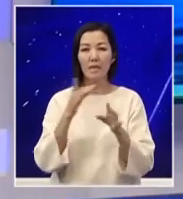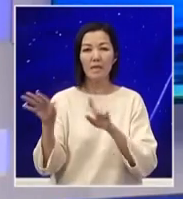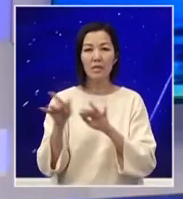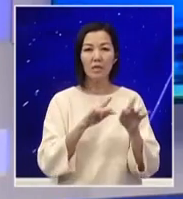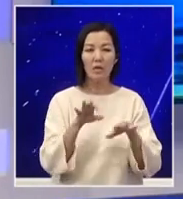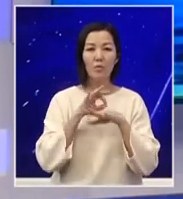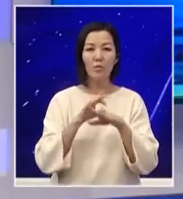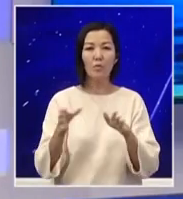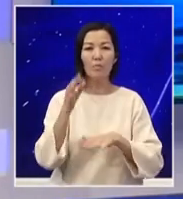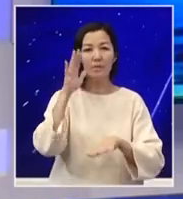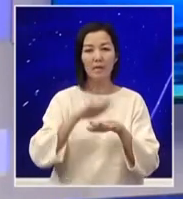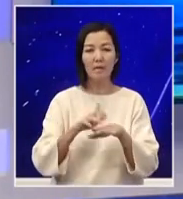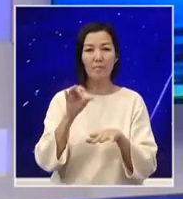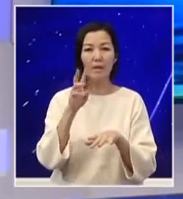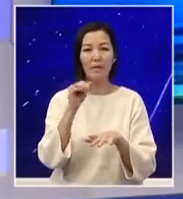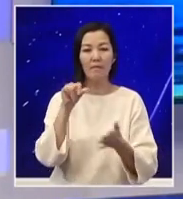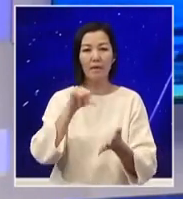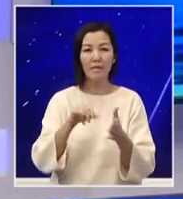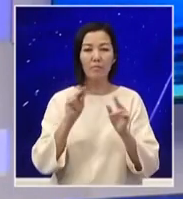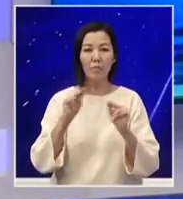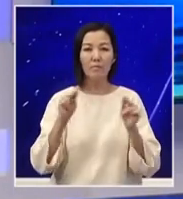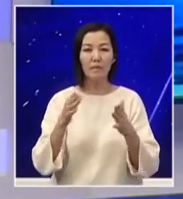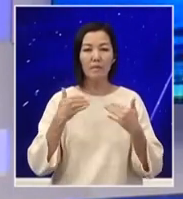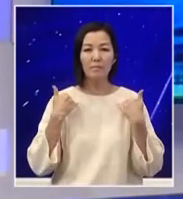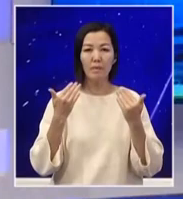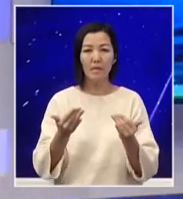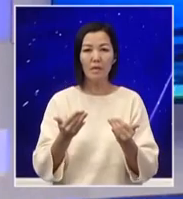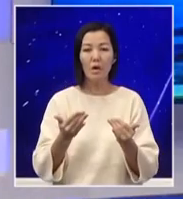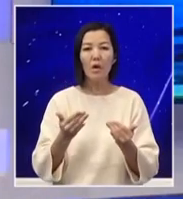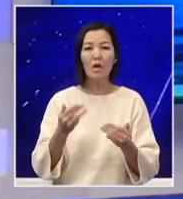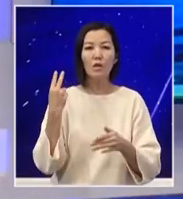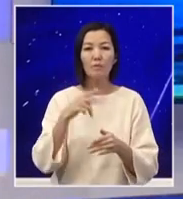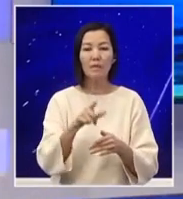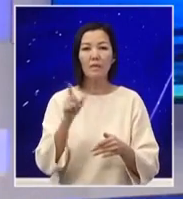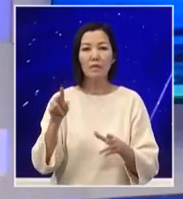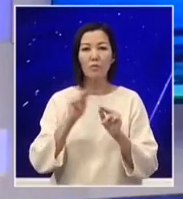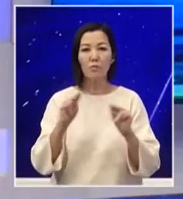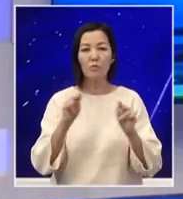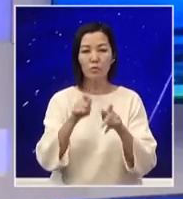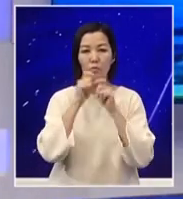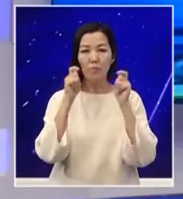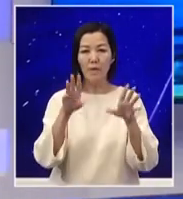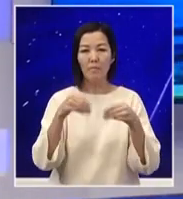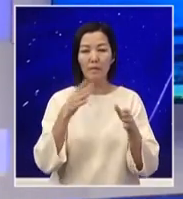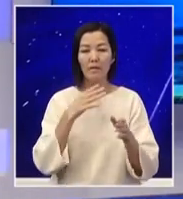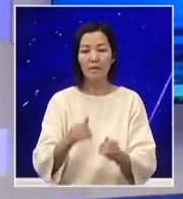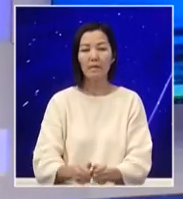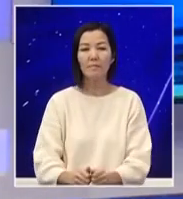салтанатты шара өтті. Облыс әкімі Амандық Баталов қатысып, мұғалімдердің мерейін асырды. 20-дан аса оқытушыны